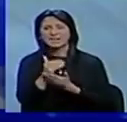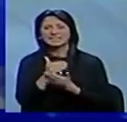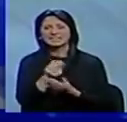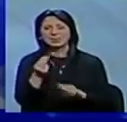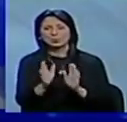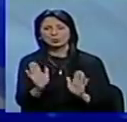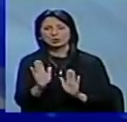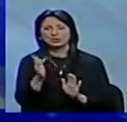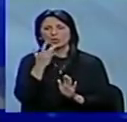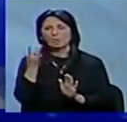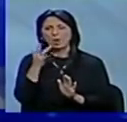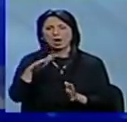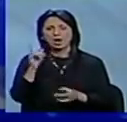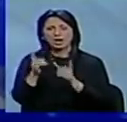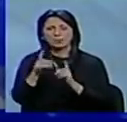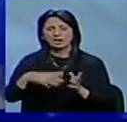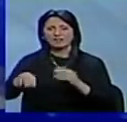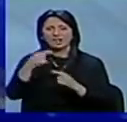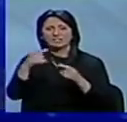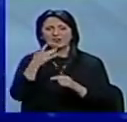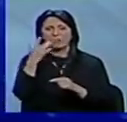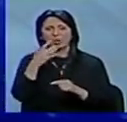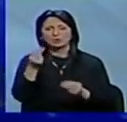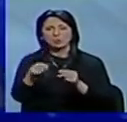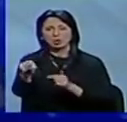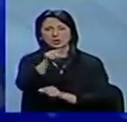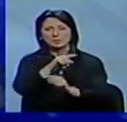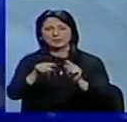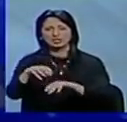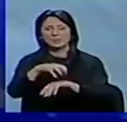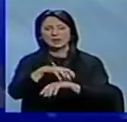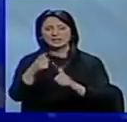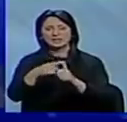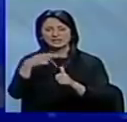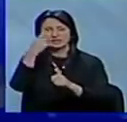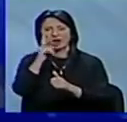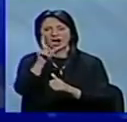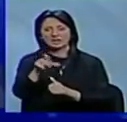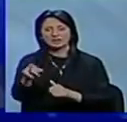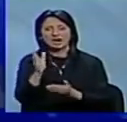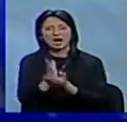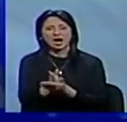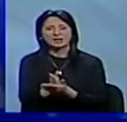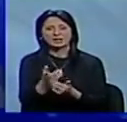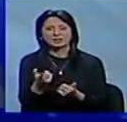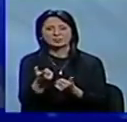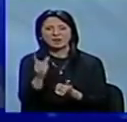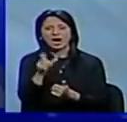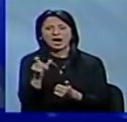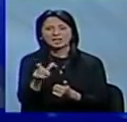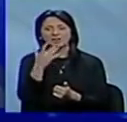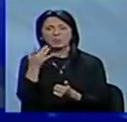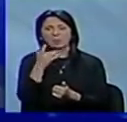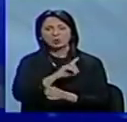მოთამაშე არსებულ პოლიტიკურ რეალობაში. ყველა სხვა პოლიტიკური მოთამაშეები, როგორც პარტიების სახით, ისე კანდიდატების სახით, არიან ადამიანები